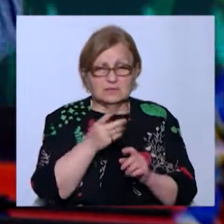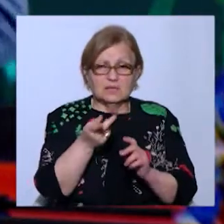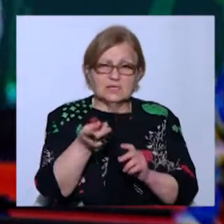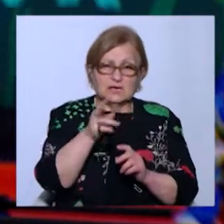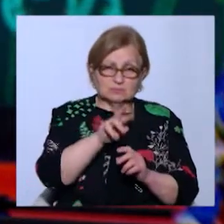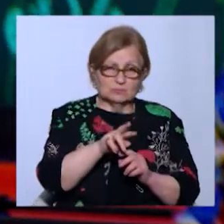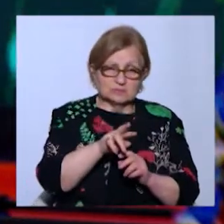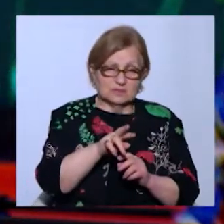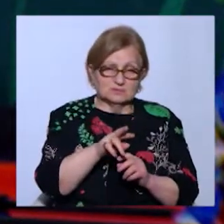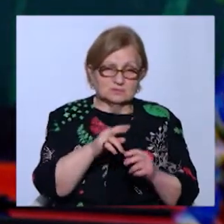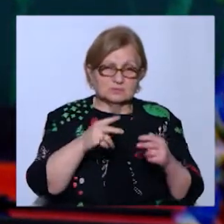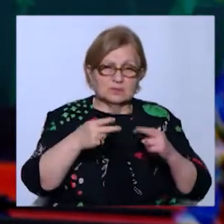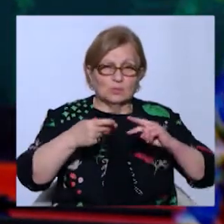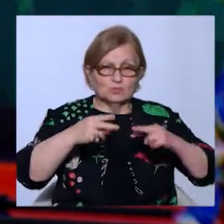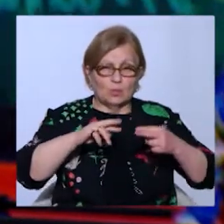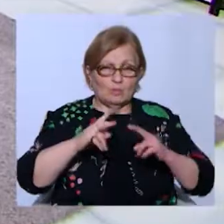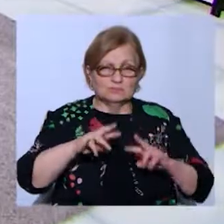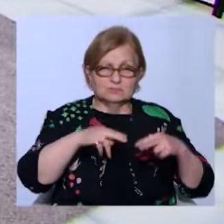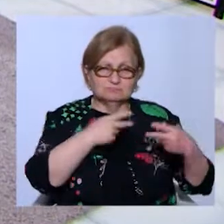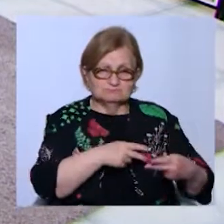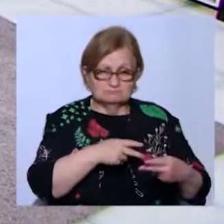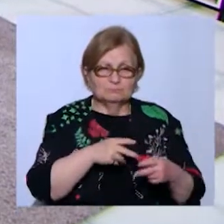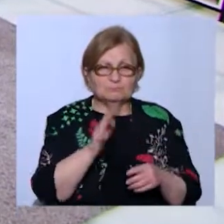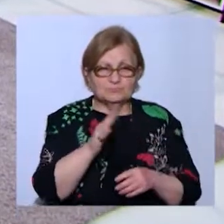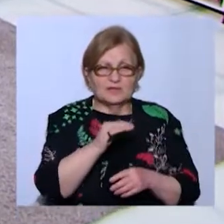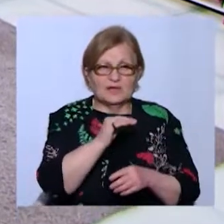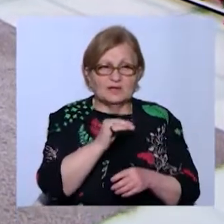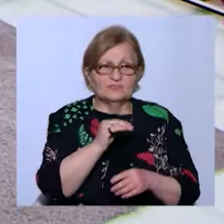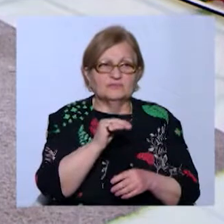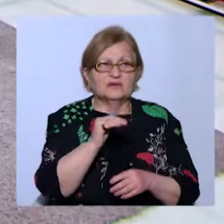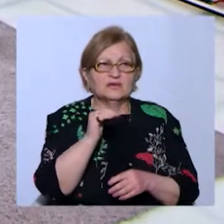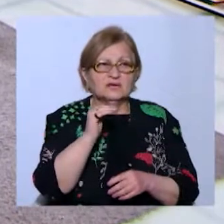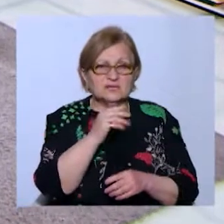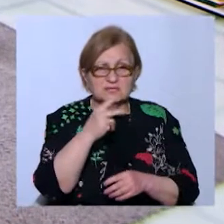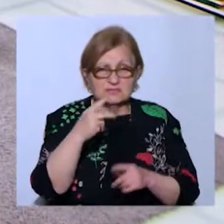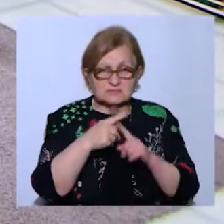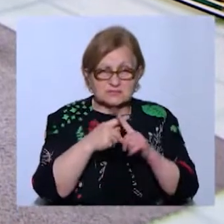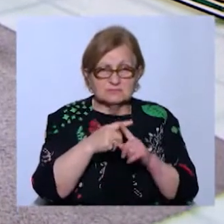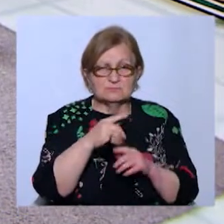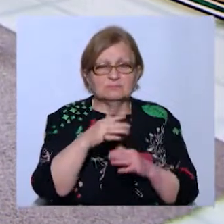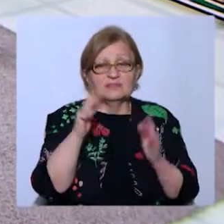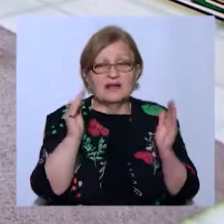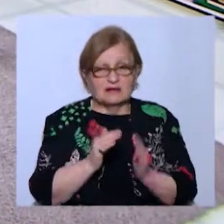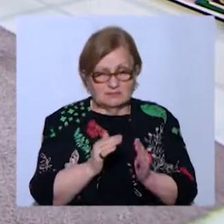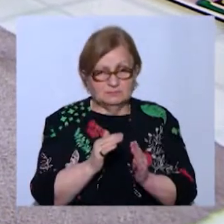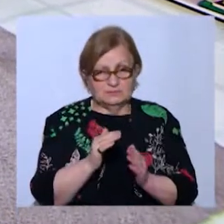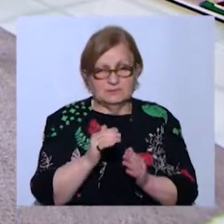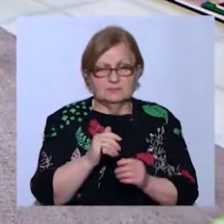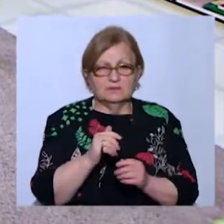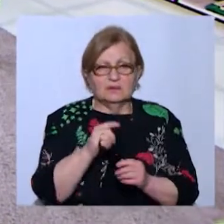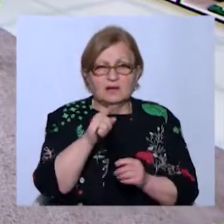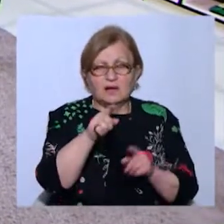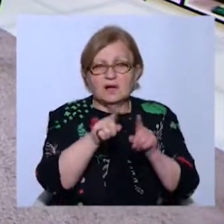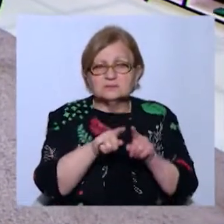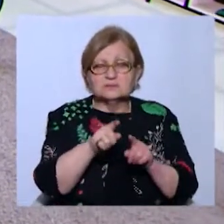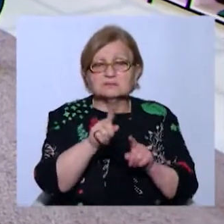გადაბრუნდეს, გადატრიალდეს უტოლობის ნიშანი და უნდა დავწეროთ fx-ი ნაკლებია jx-ზე, რადგან ასეთი a-ებისთვის, ასეთი a-ები, რაც უფრო მეტ